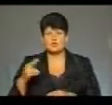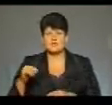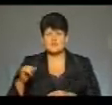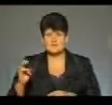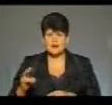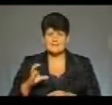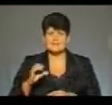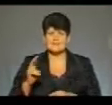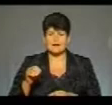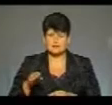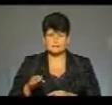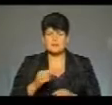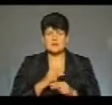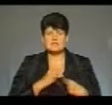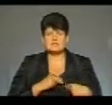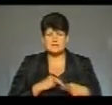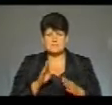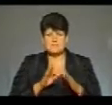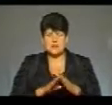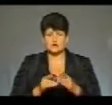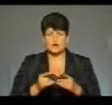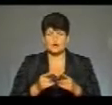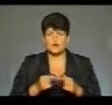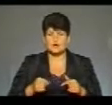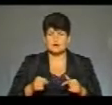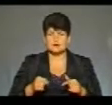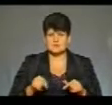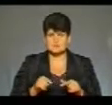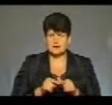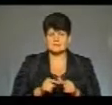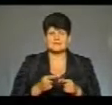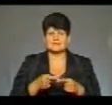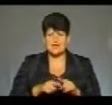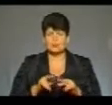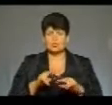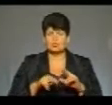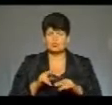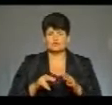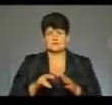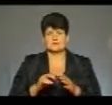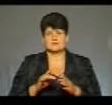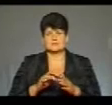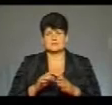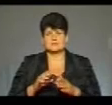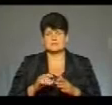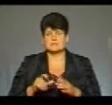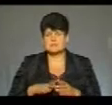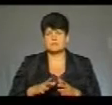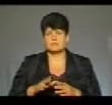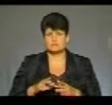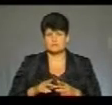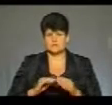Працівники підрядної організації «Технобудцентр» укріплюють автошлях щебенем на двох ділянках по 200 метрів. Робота почалася